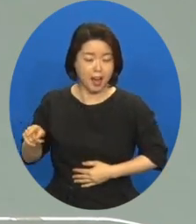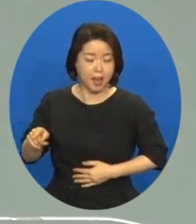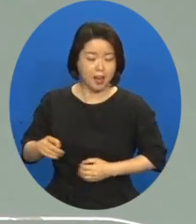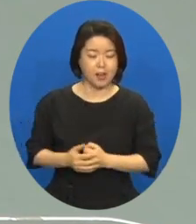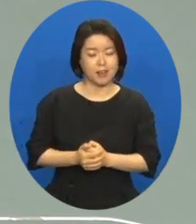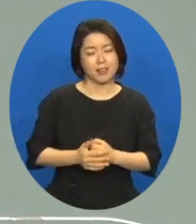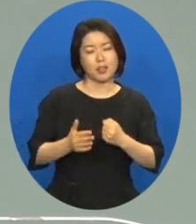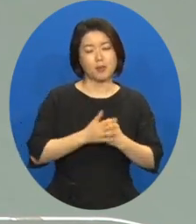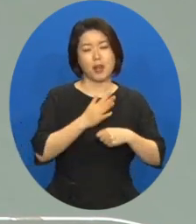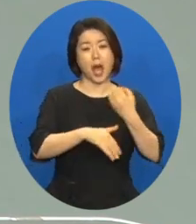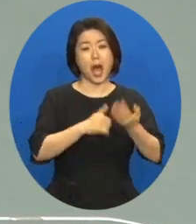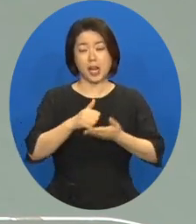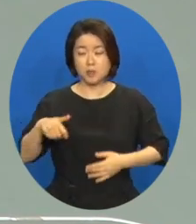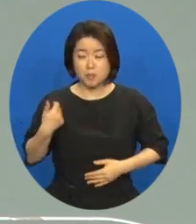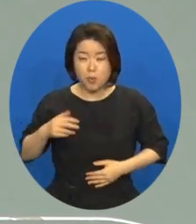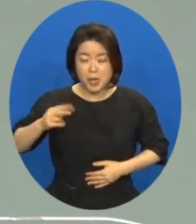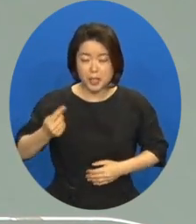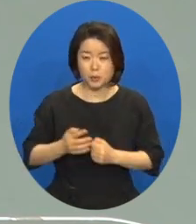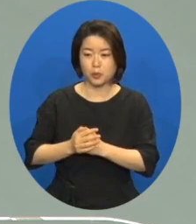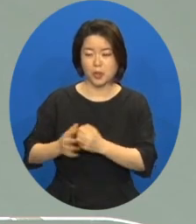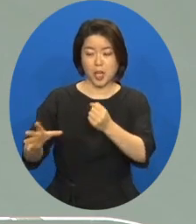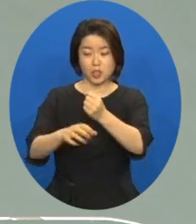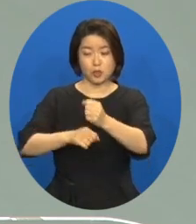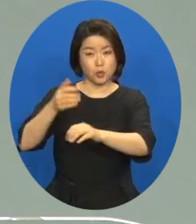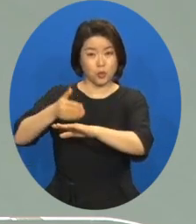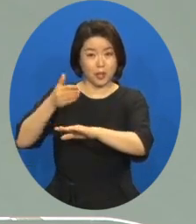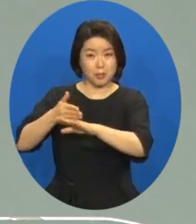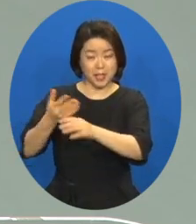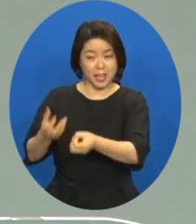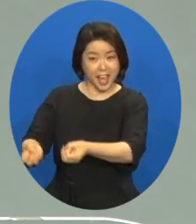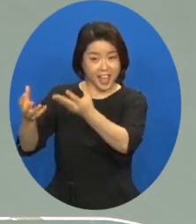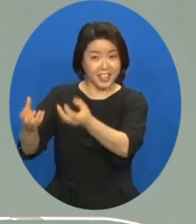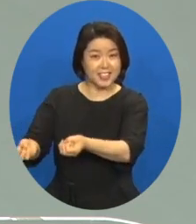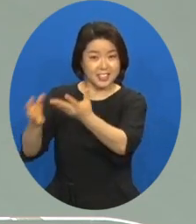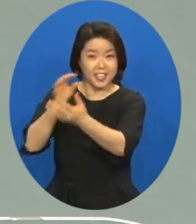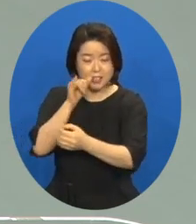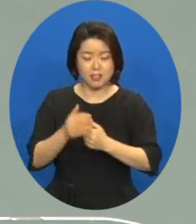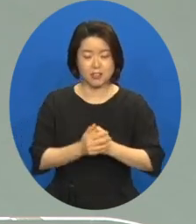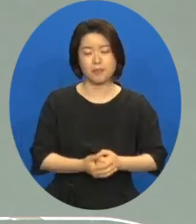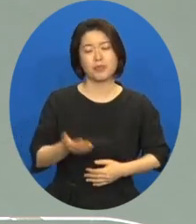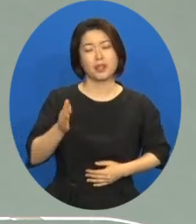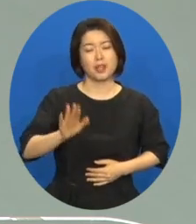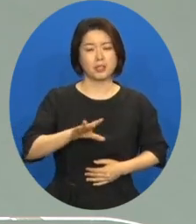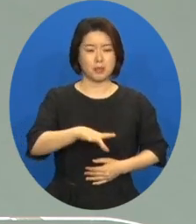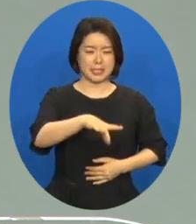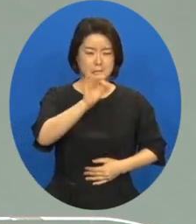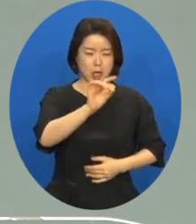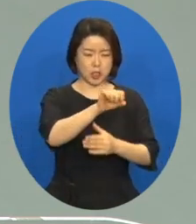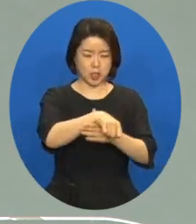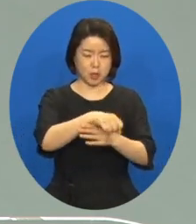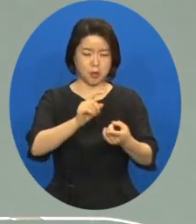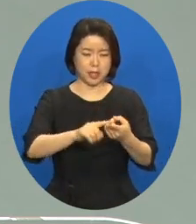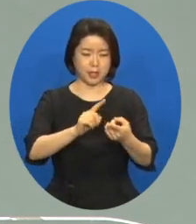드리지 않아도 추수 축제가 있지요. 그런데 첫열매 감사는 없습니다.